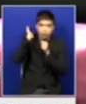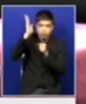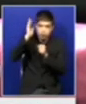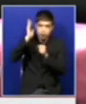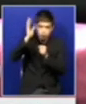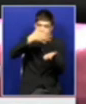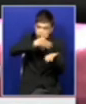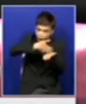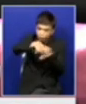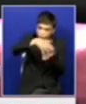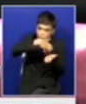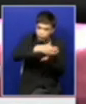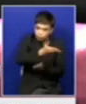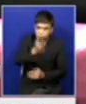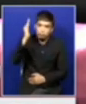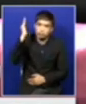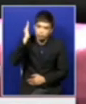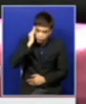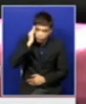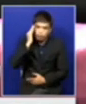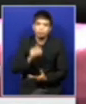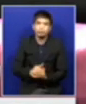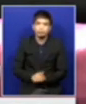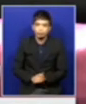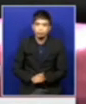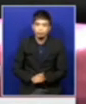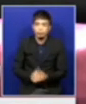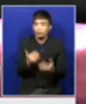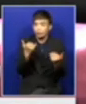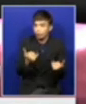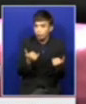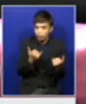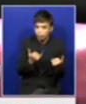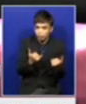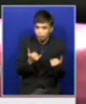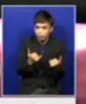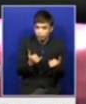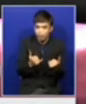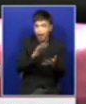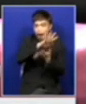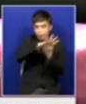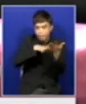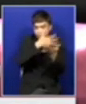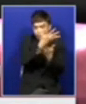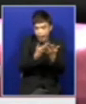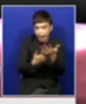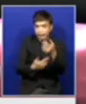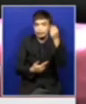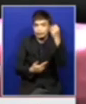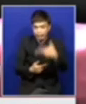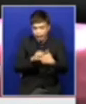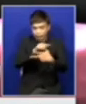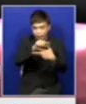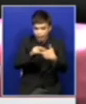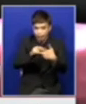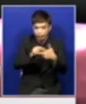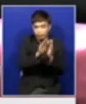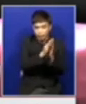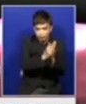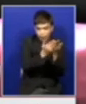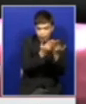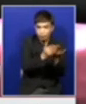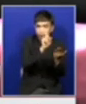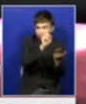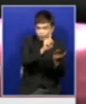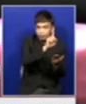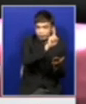และจากแผนที่ดิฉันได้กล่าวไปจึงนำมาถึง3แผนหลักของพรก.เงินกู้ฉบับแรก1ล้านล้านบ